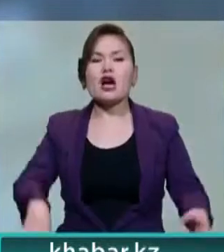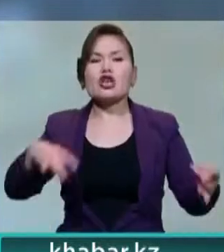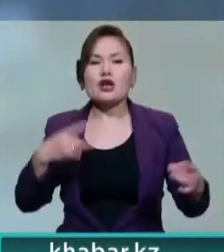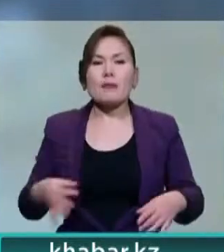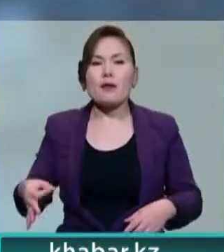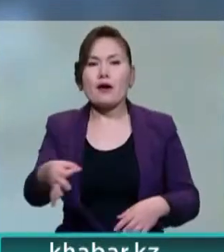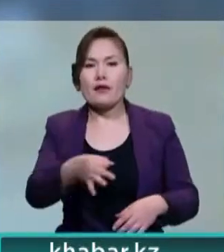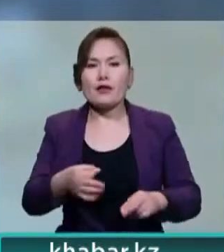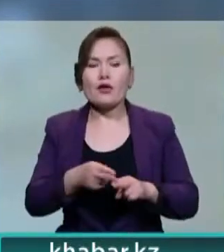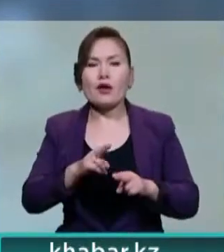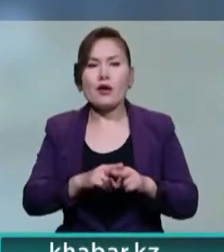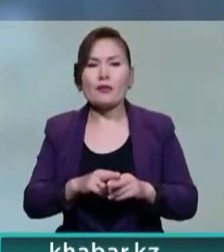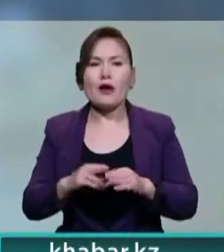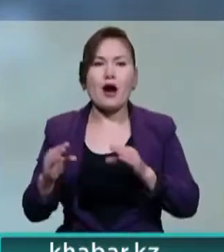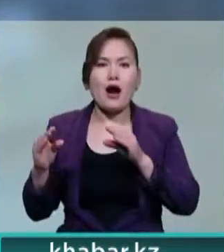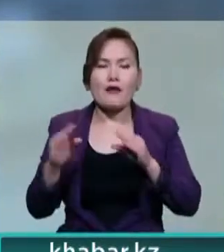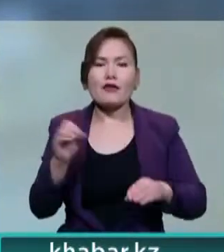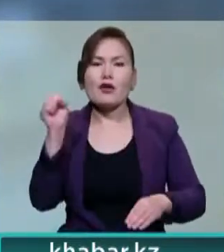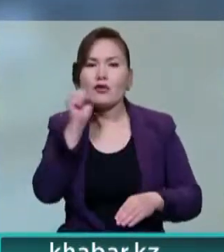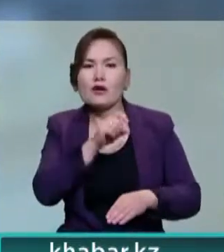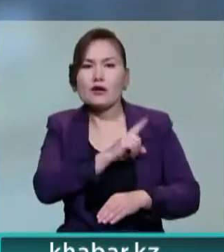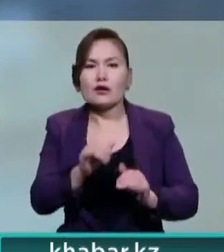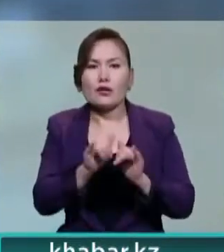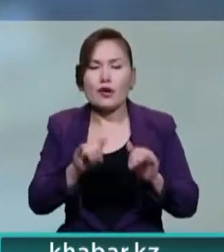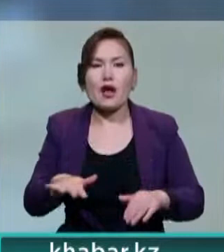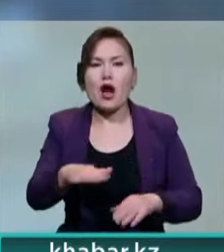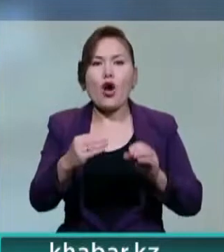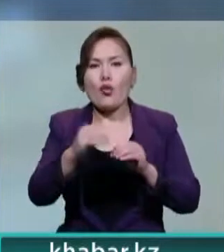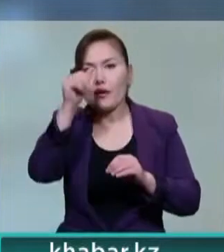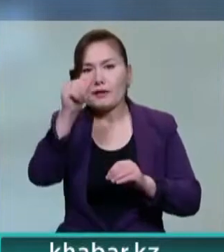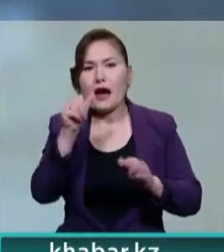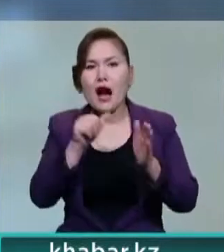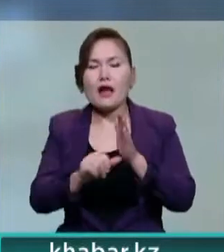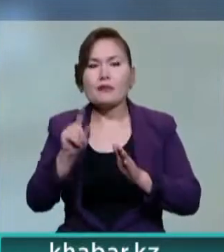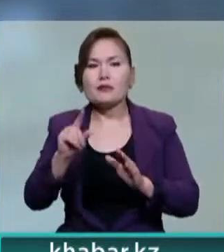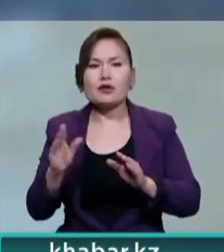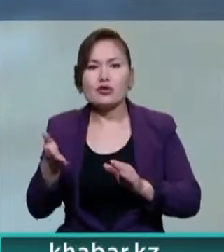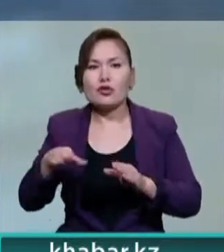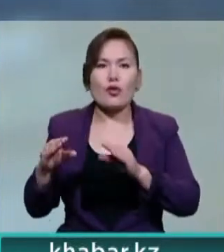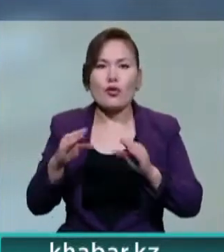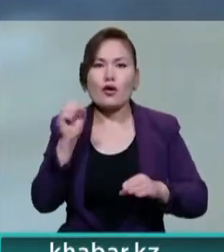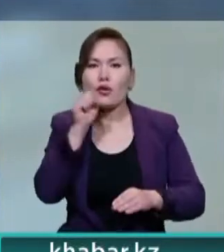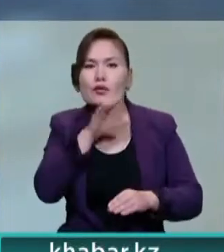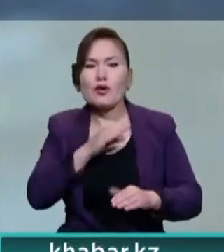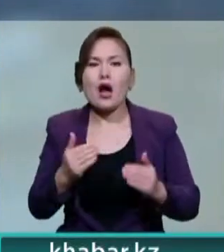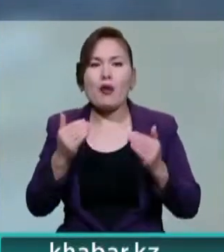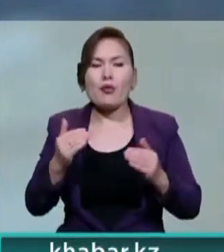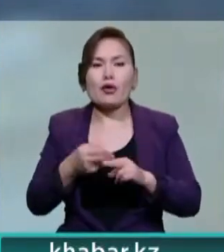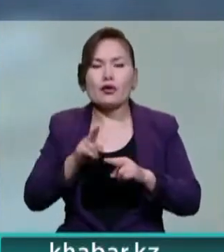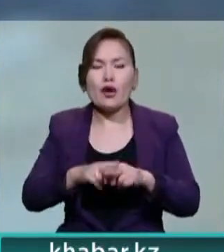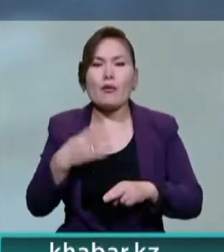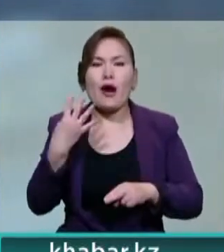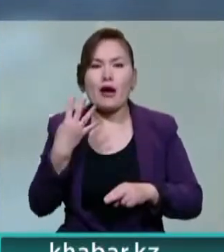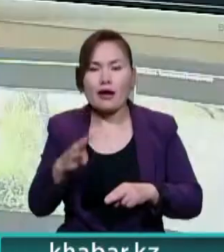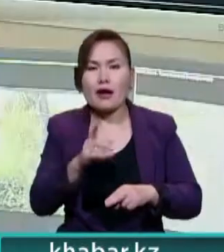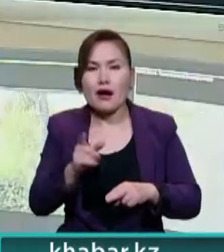Жамбыл облысында болса, автокөлік ұрлығы тыйылмай тұр. Өңірде 10 айда 61 көлік ұрланған. Бүгінгі күні 40 дерекке қатысты